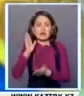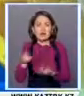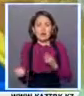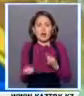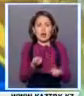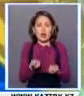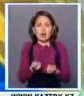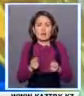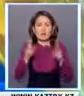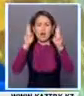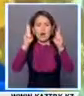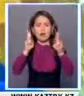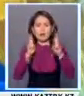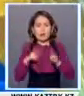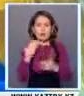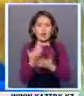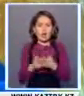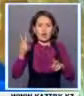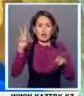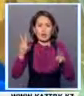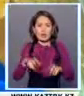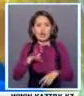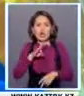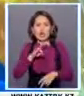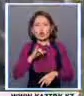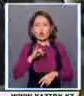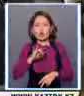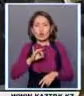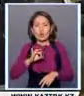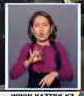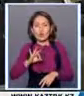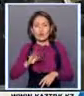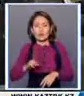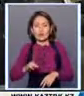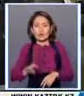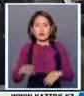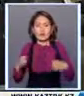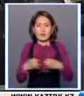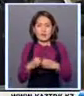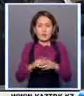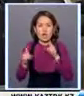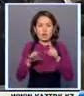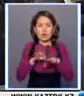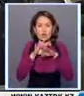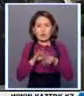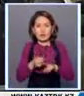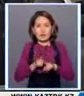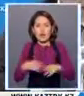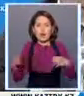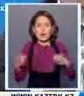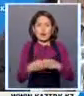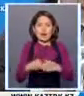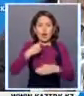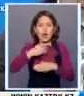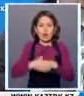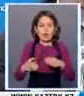Стратегиялық менеджмент жоспарлау қағидаттары мен үлгілері. Осындай атаумен Нұр Отан партиясының жоғарғы партия мектебі оқыту семинар тренингін өткізді. Бұл игі